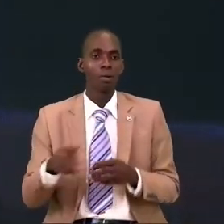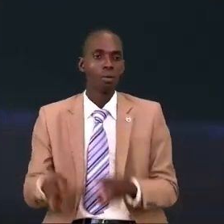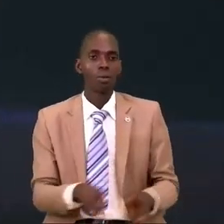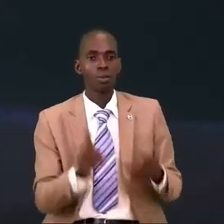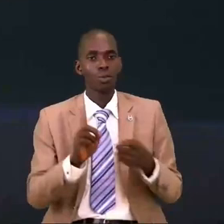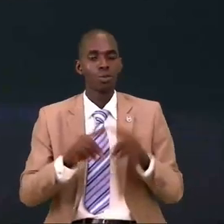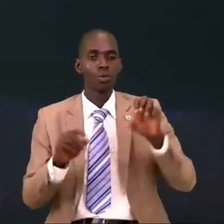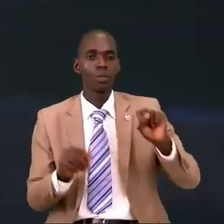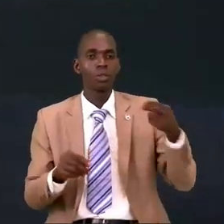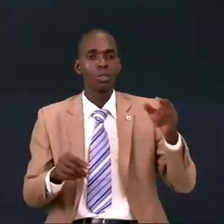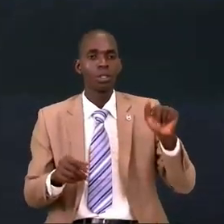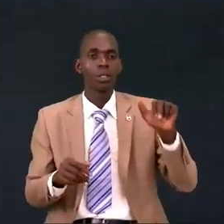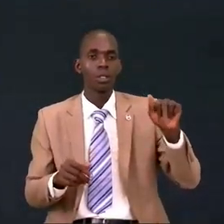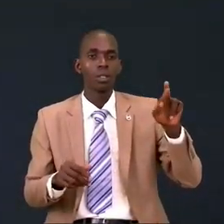jusqu'à Écron.